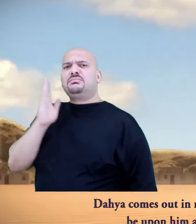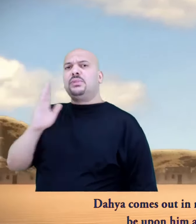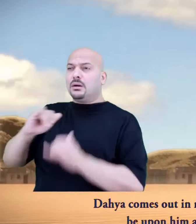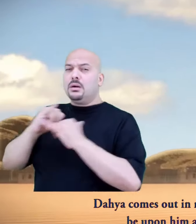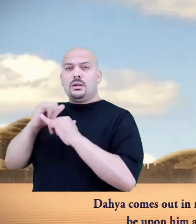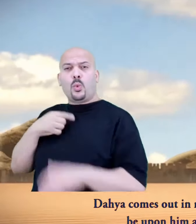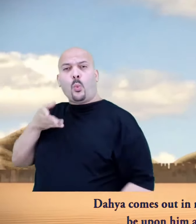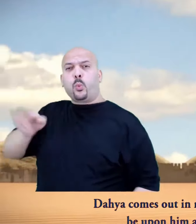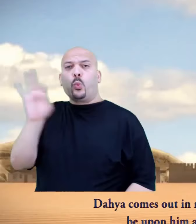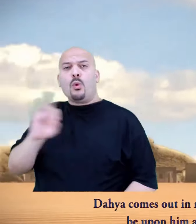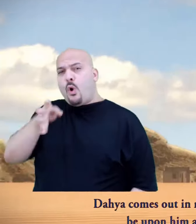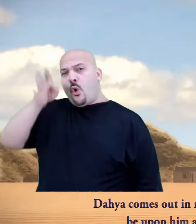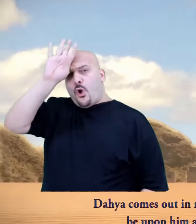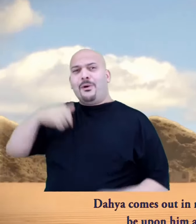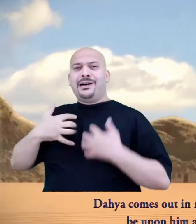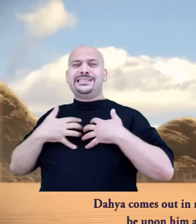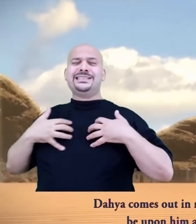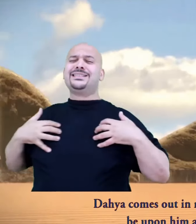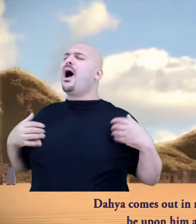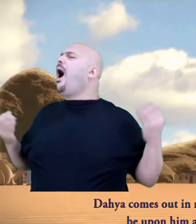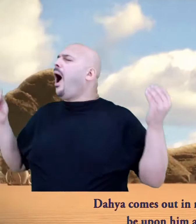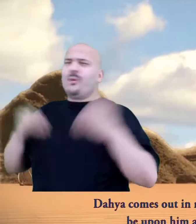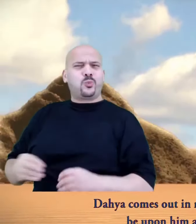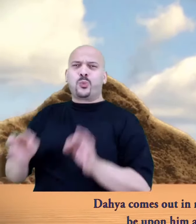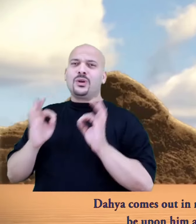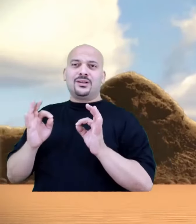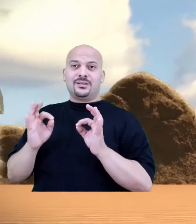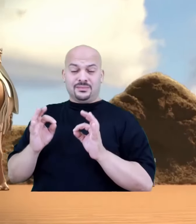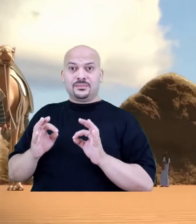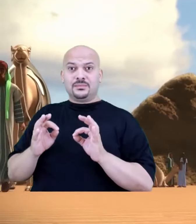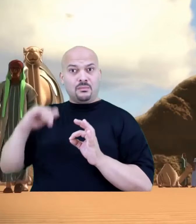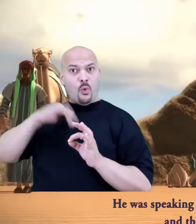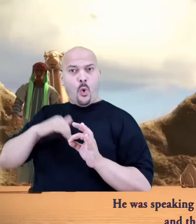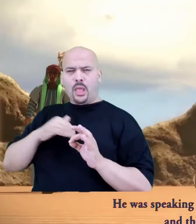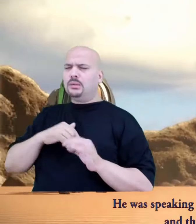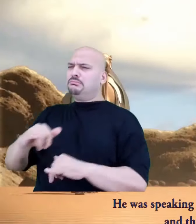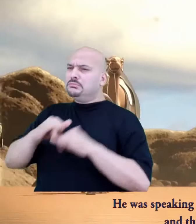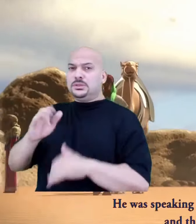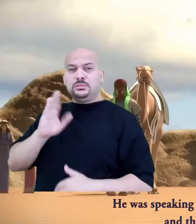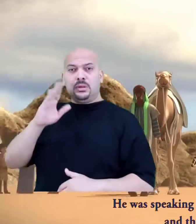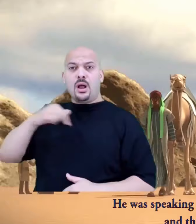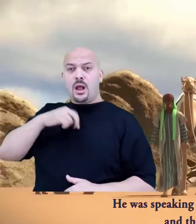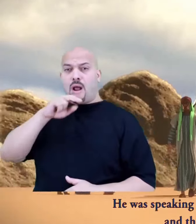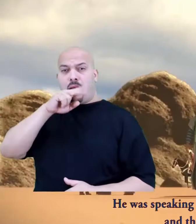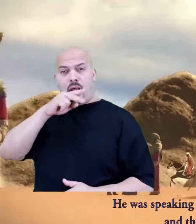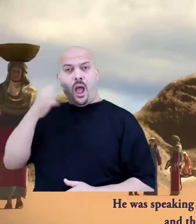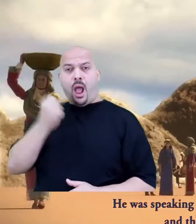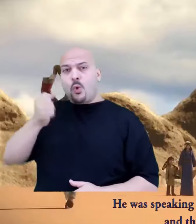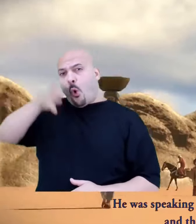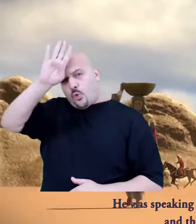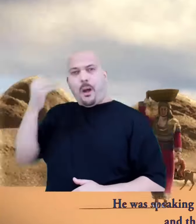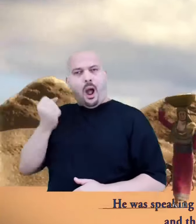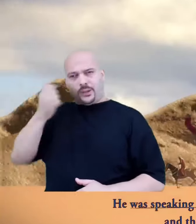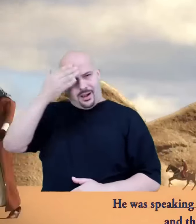يشق طريقه إلى روما في سعادة بالغة. وكان دحية